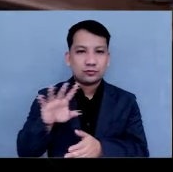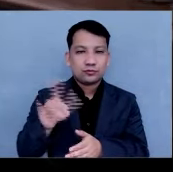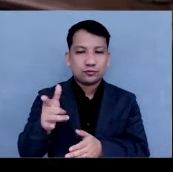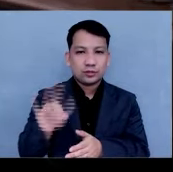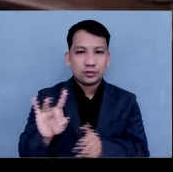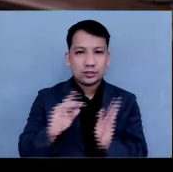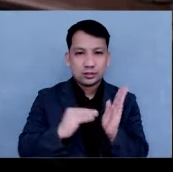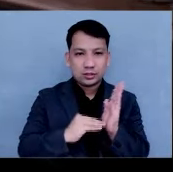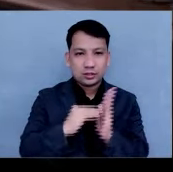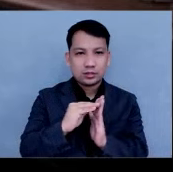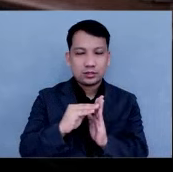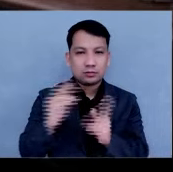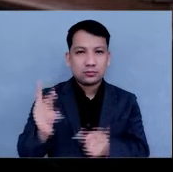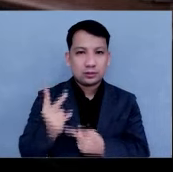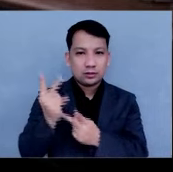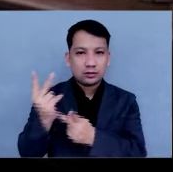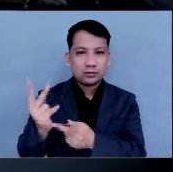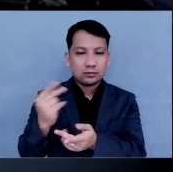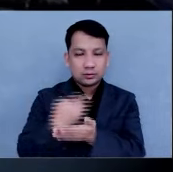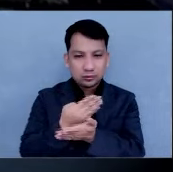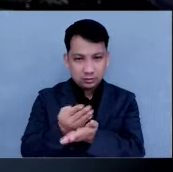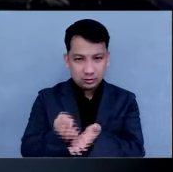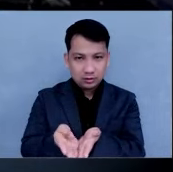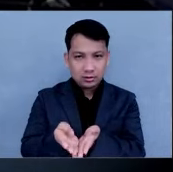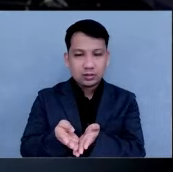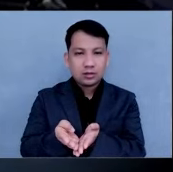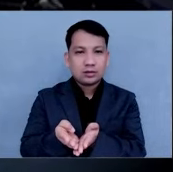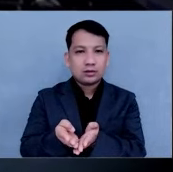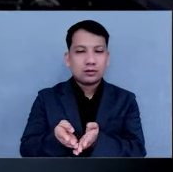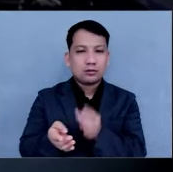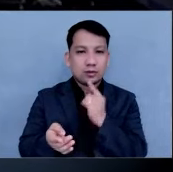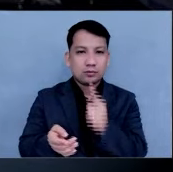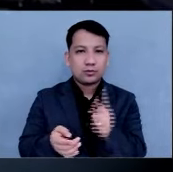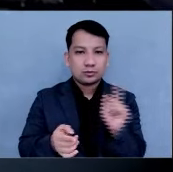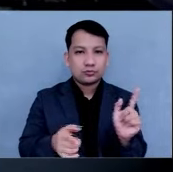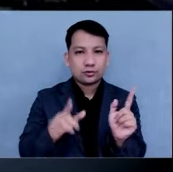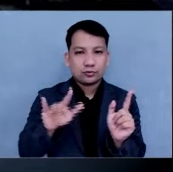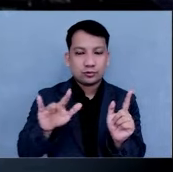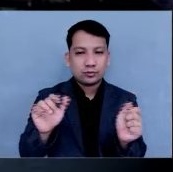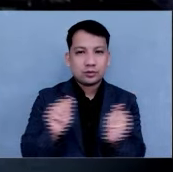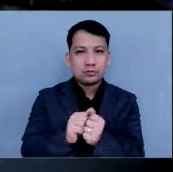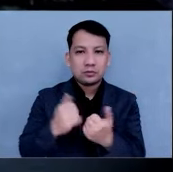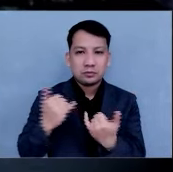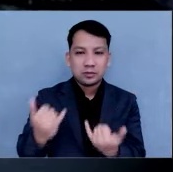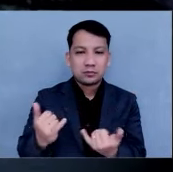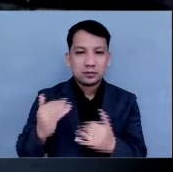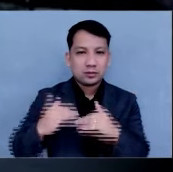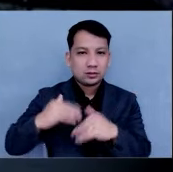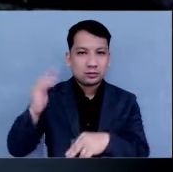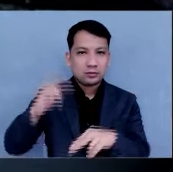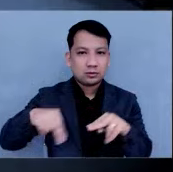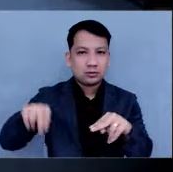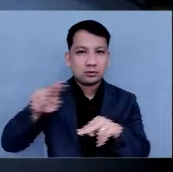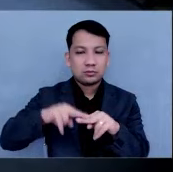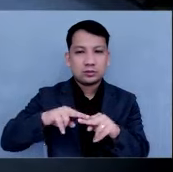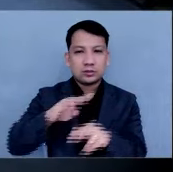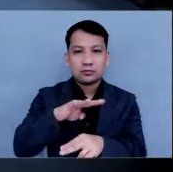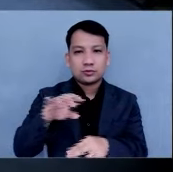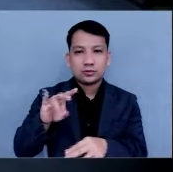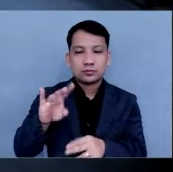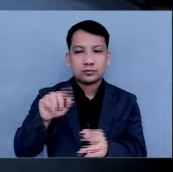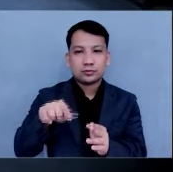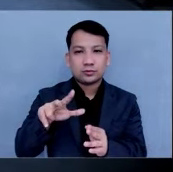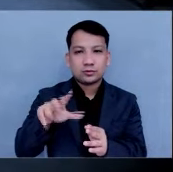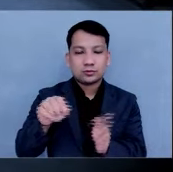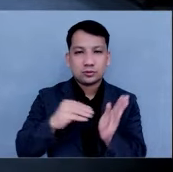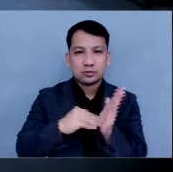milliones ang inal na pondo para sa ddb para sa taong 2025 mas mataas ito sa 47.3